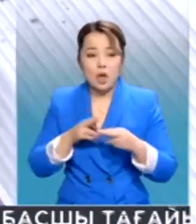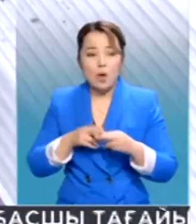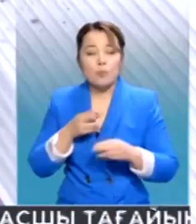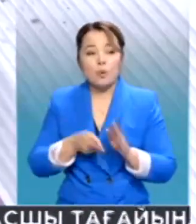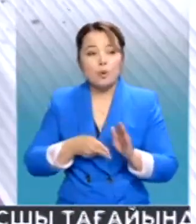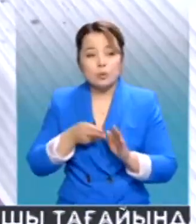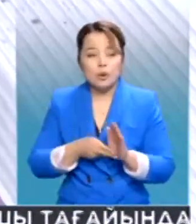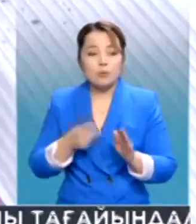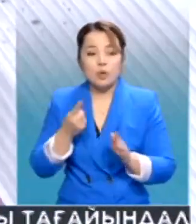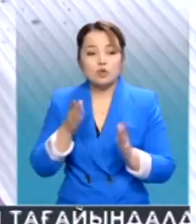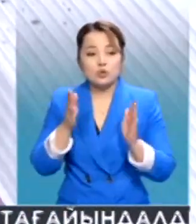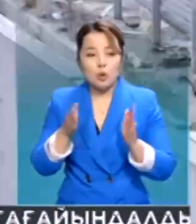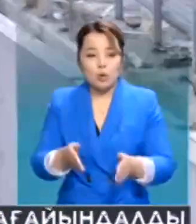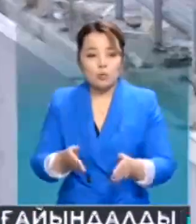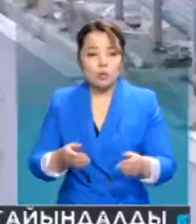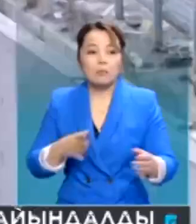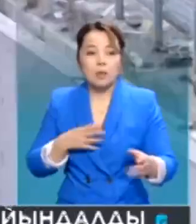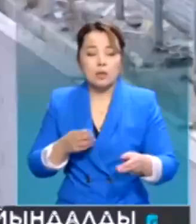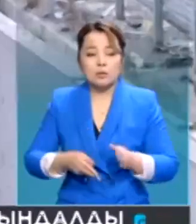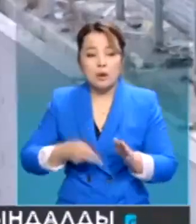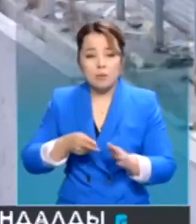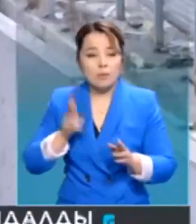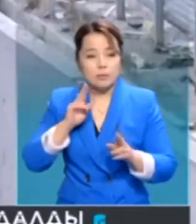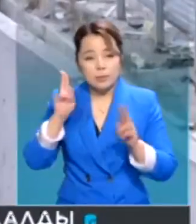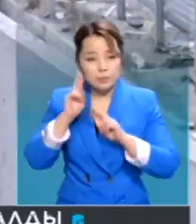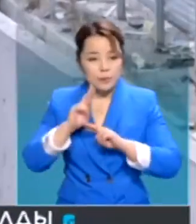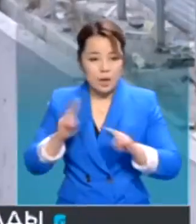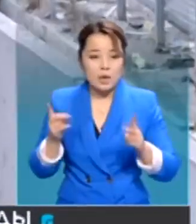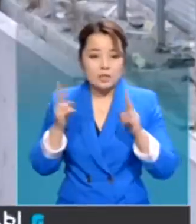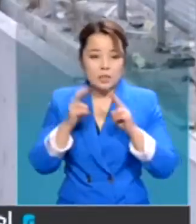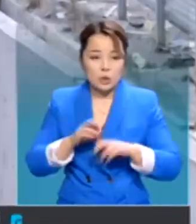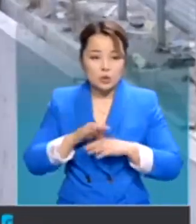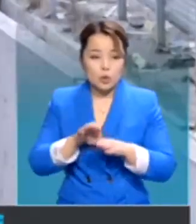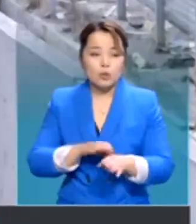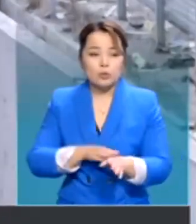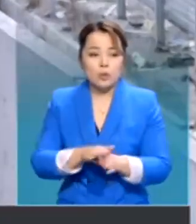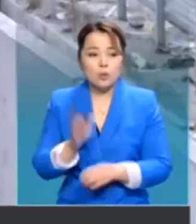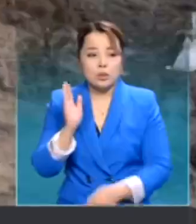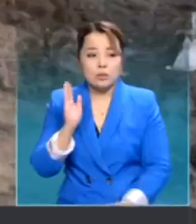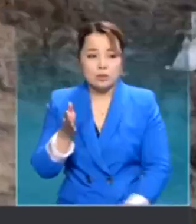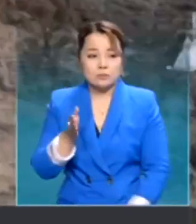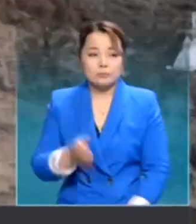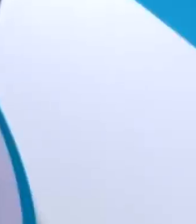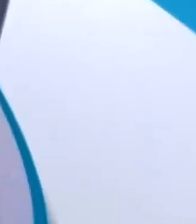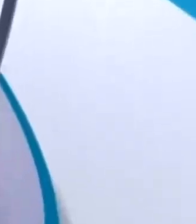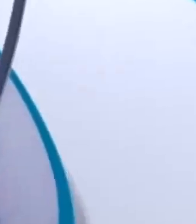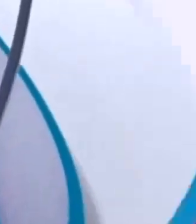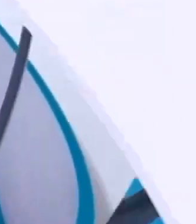не себепті бір жолда қозғалғаны белгісіз. Тергеу жүріп жатыр.